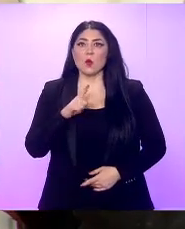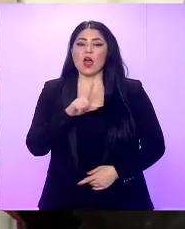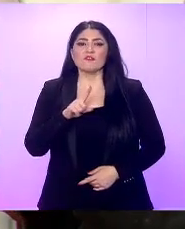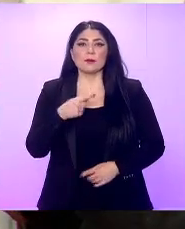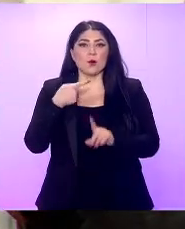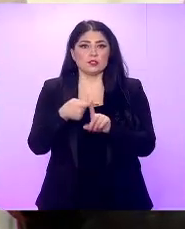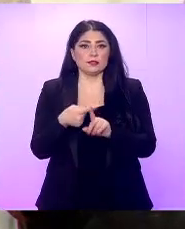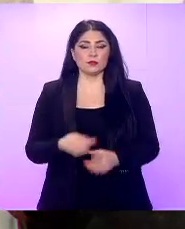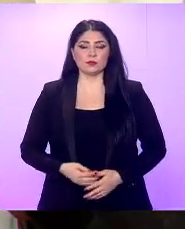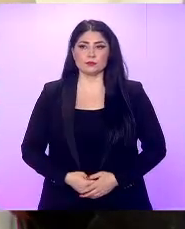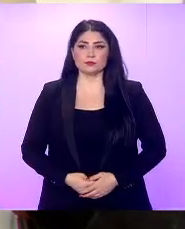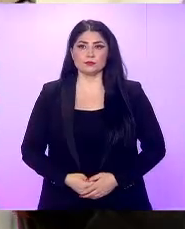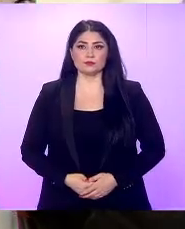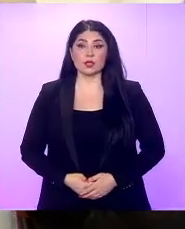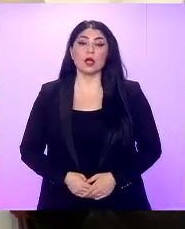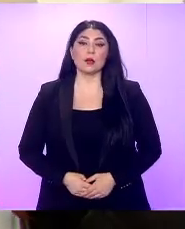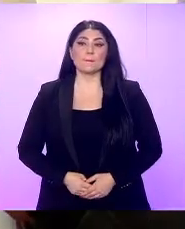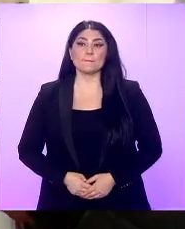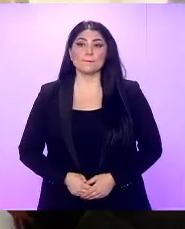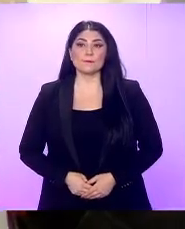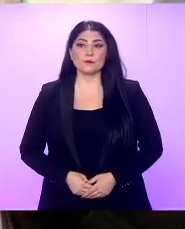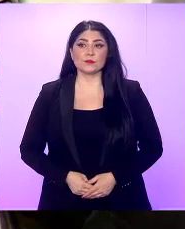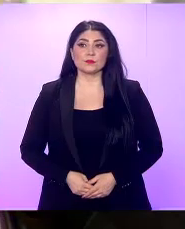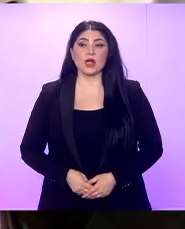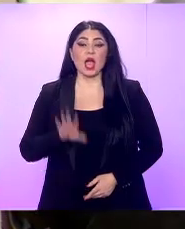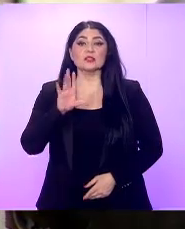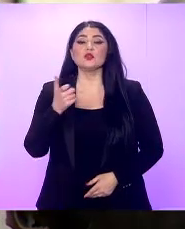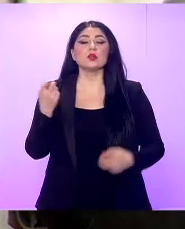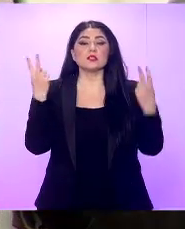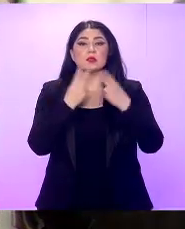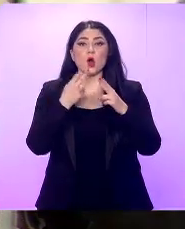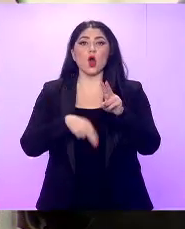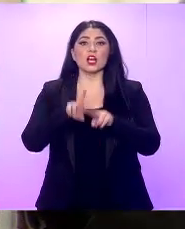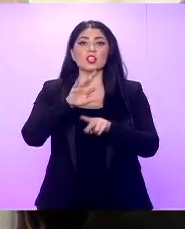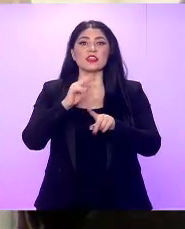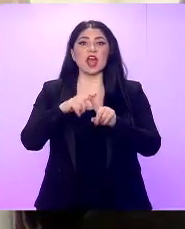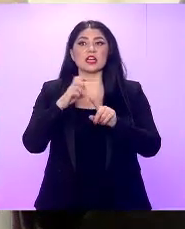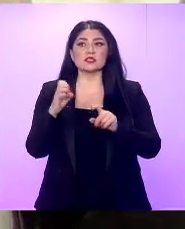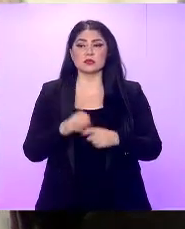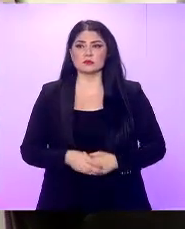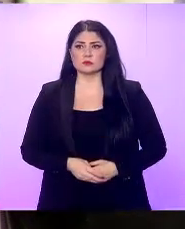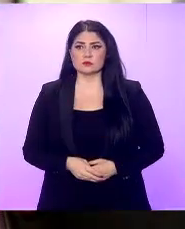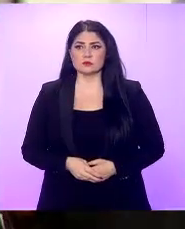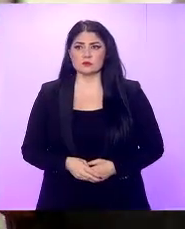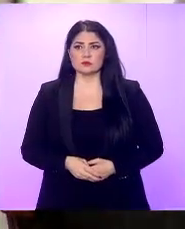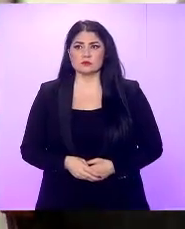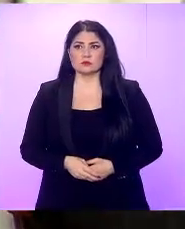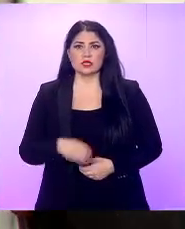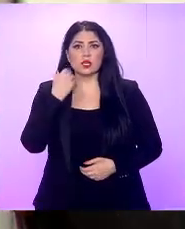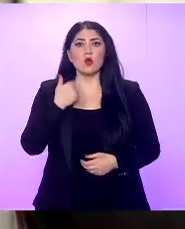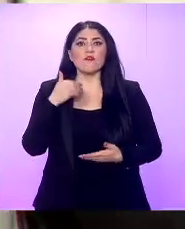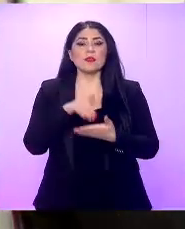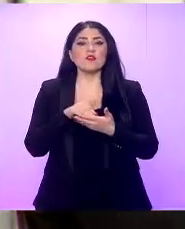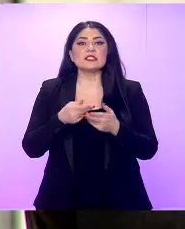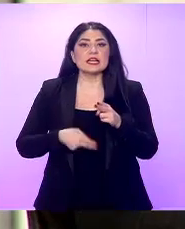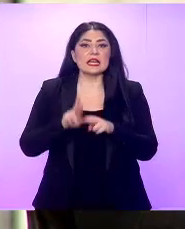contraproductiv. Mai mult, asta ar însemna o creștere de taxe și o frână a economiei când de fapt ai nevoie să